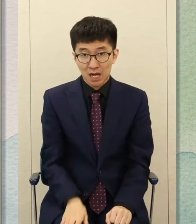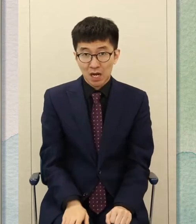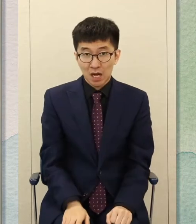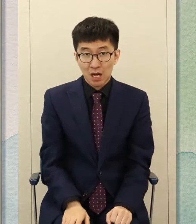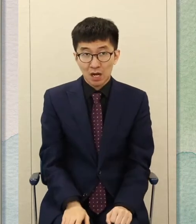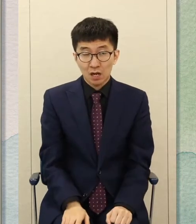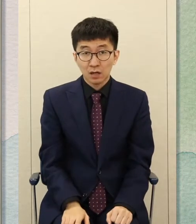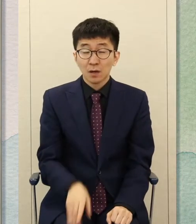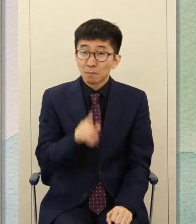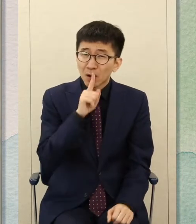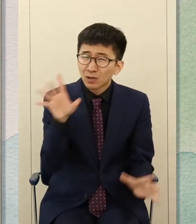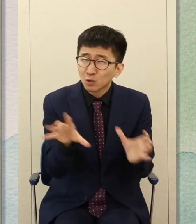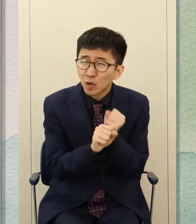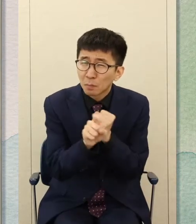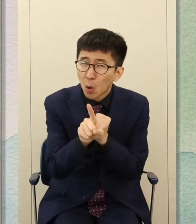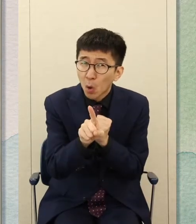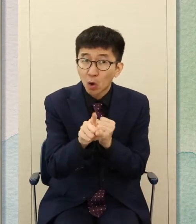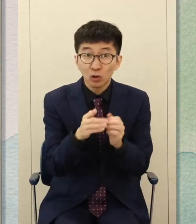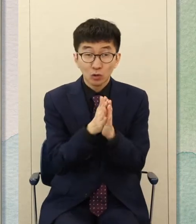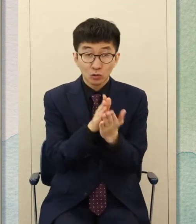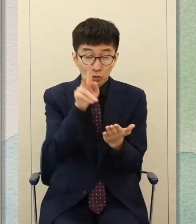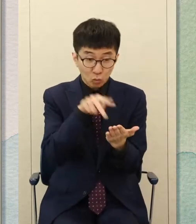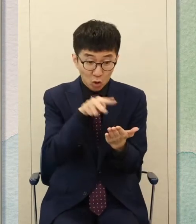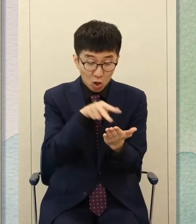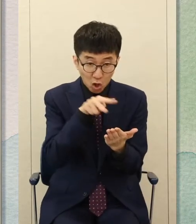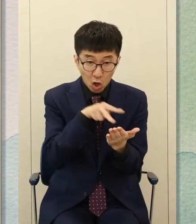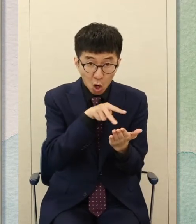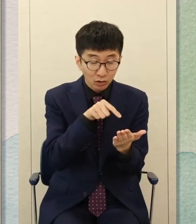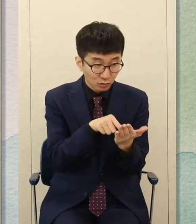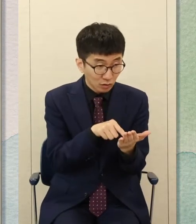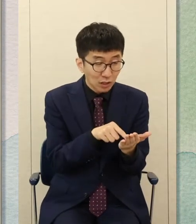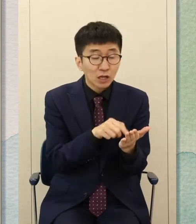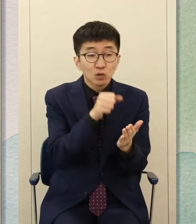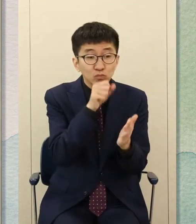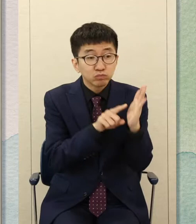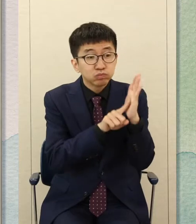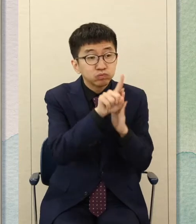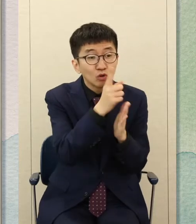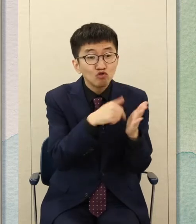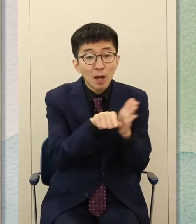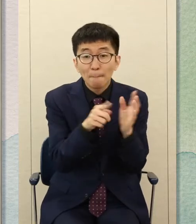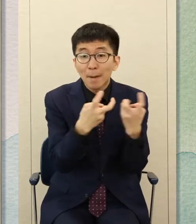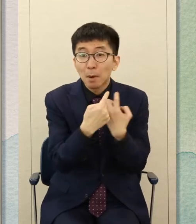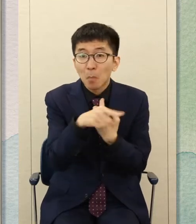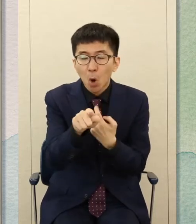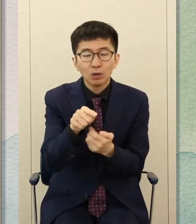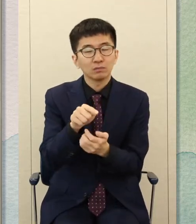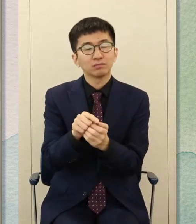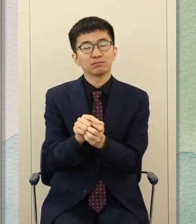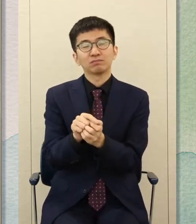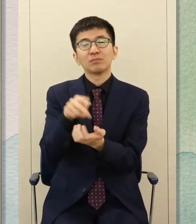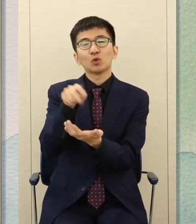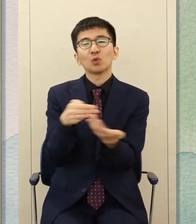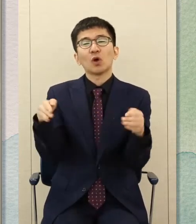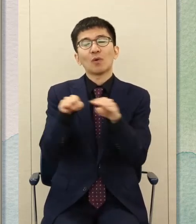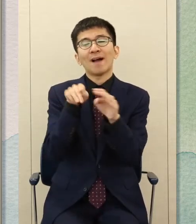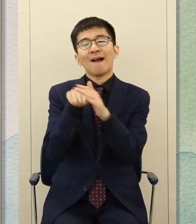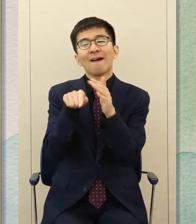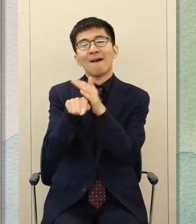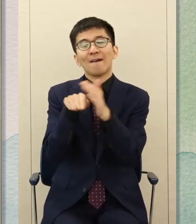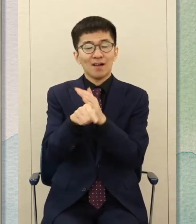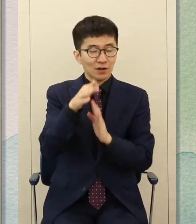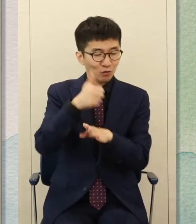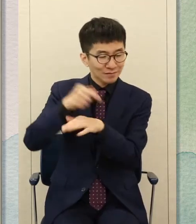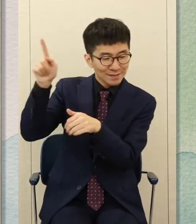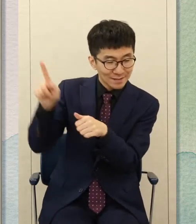높이면 독서율도 높아질 가능성이 저는 높다고 생각합니다. 그래서 이제 어떤 이슈가